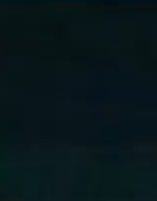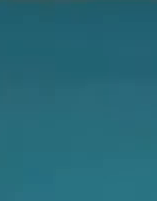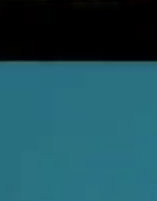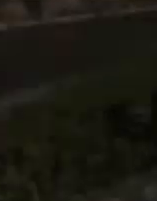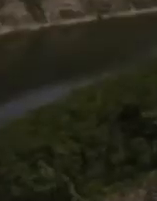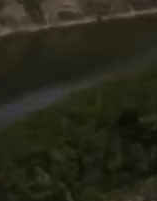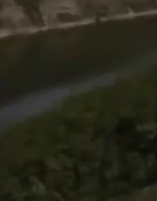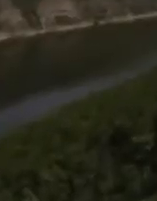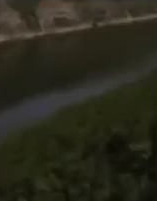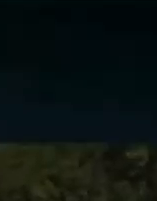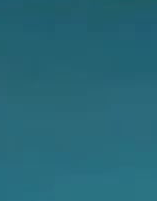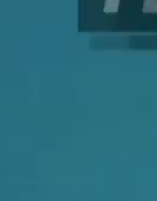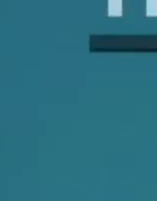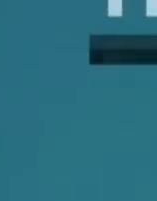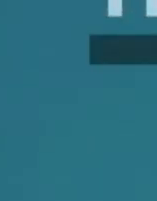Музика